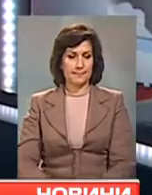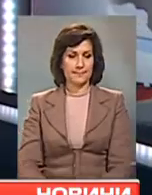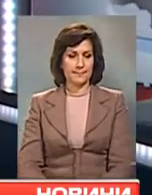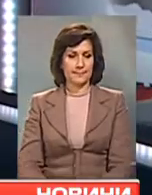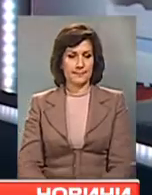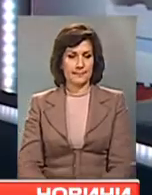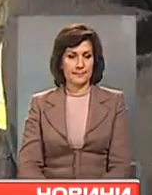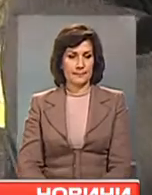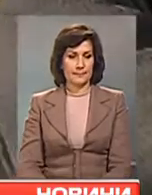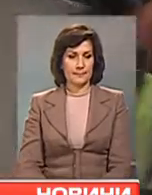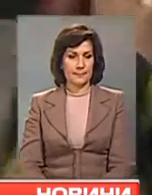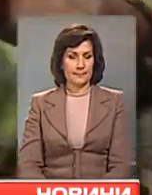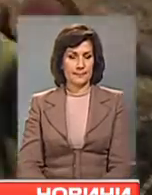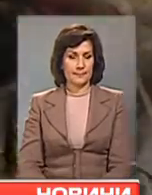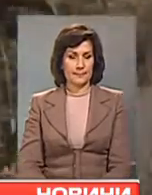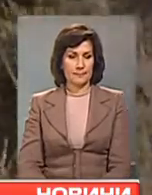Пластун.